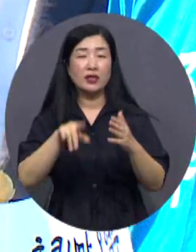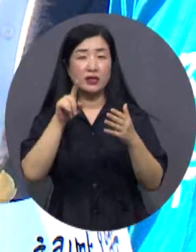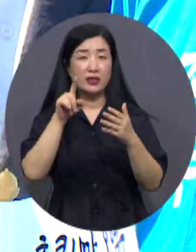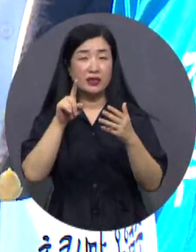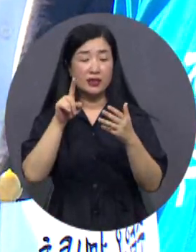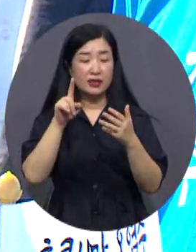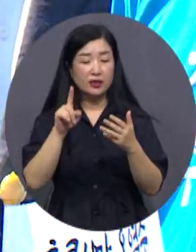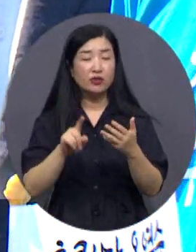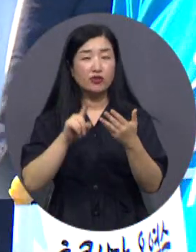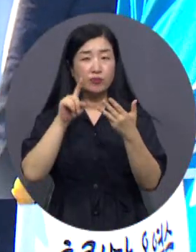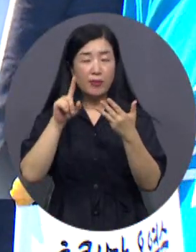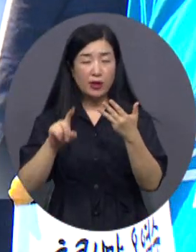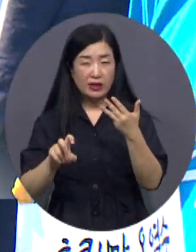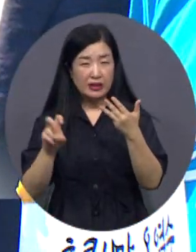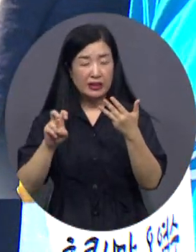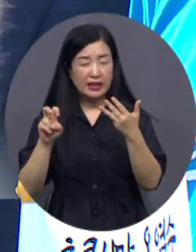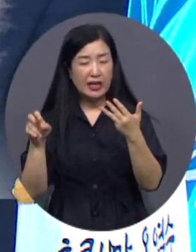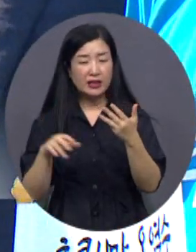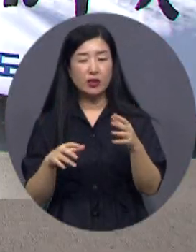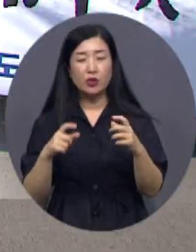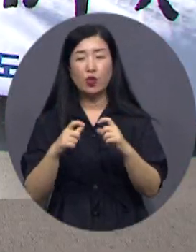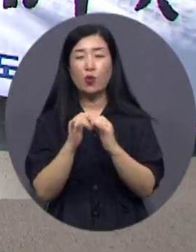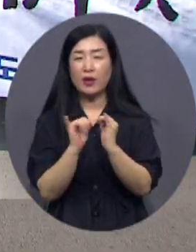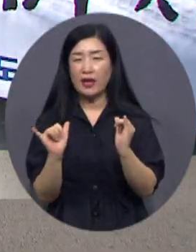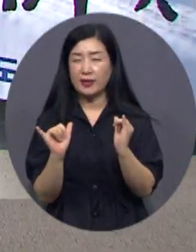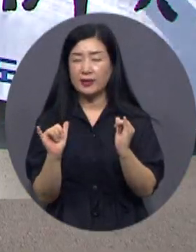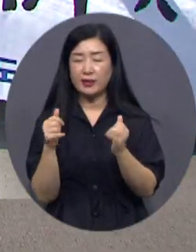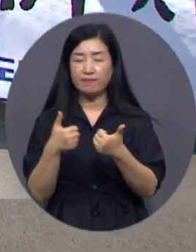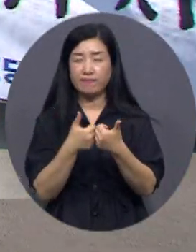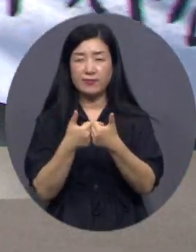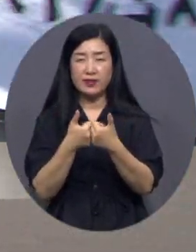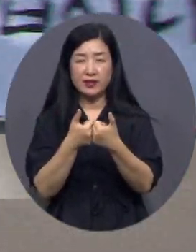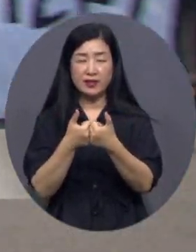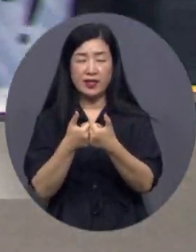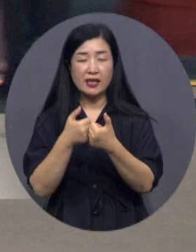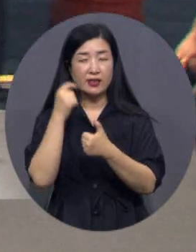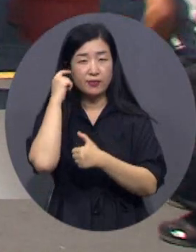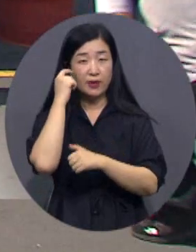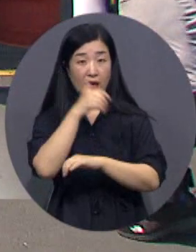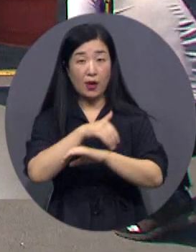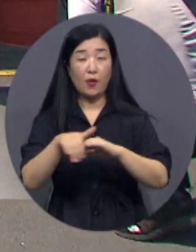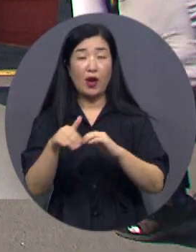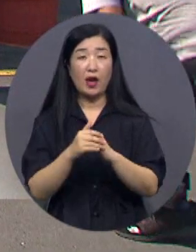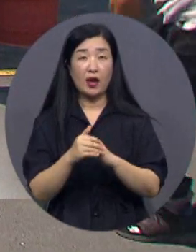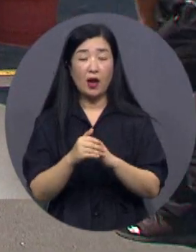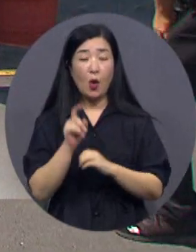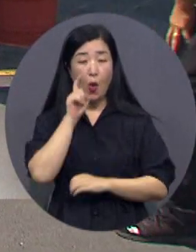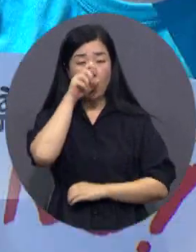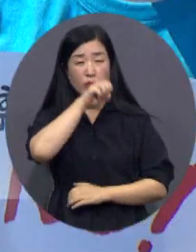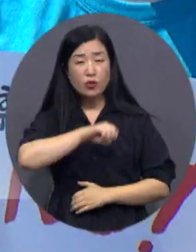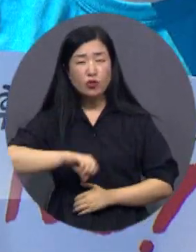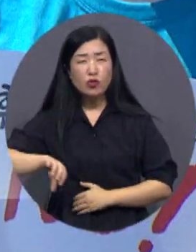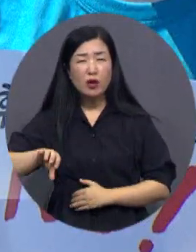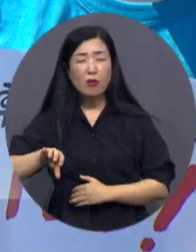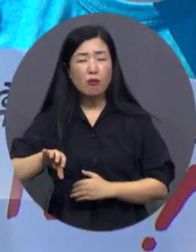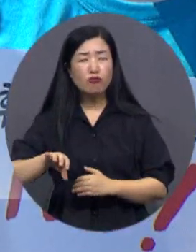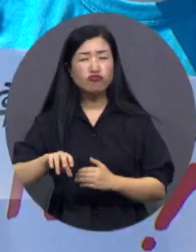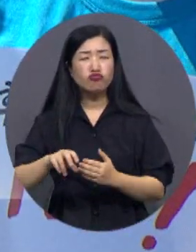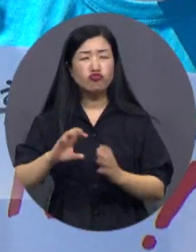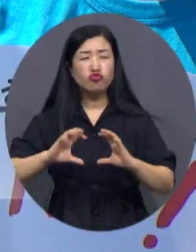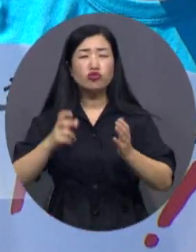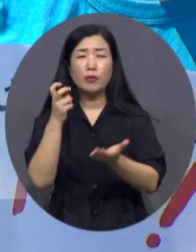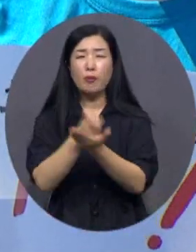해안을 도보일주하면서 어민들과 간담회를 가질 예정입니다. 민주당은 오염수 투기가 국제법